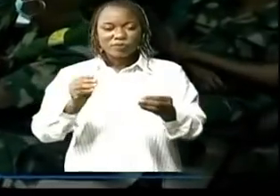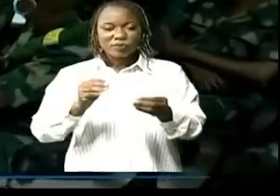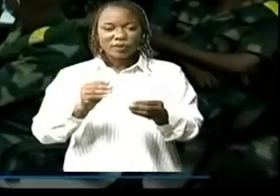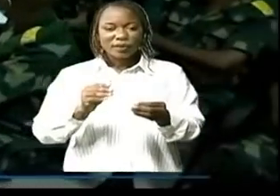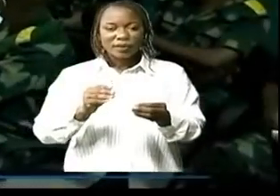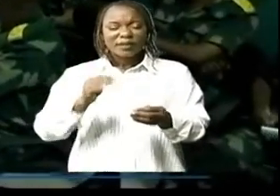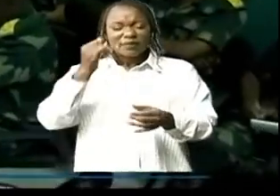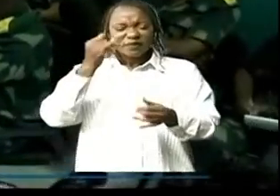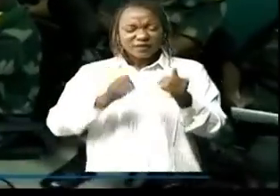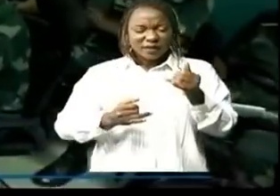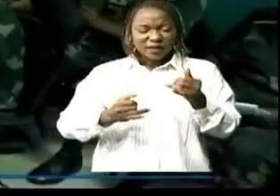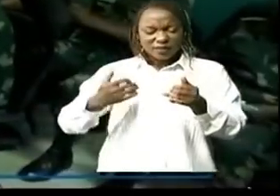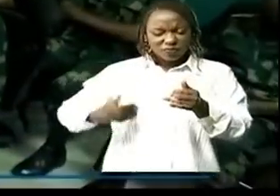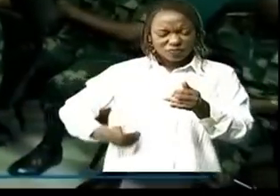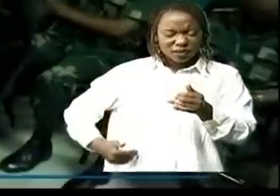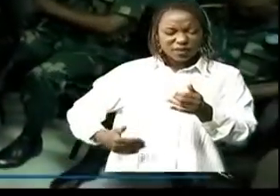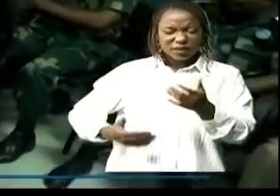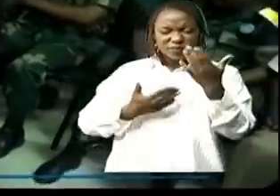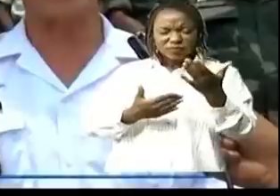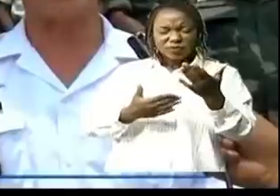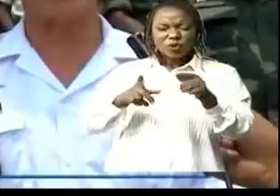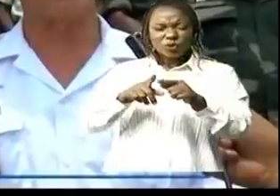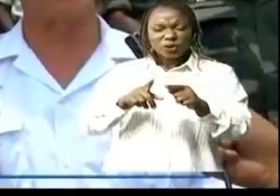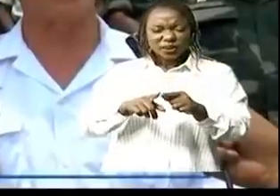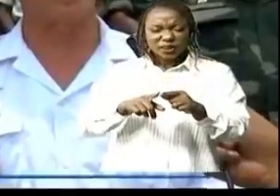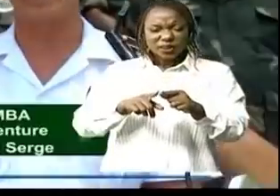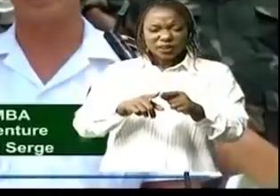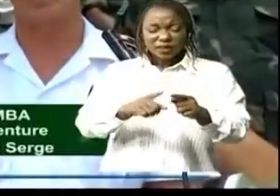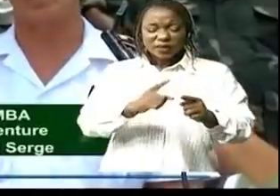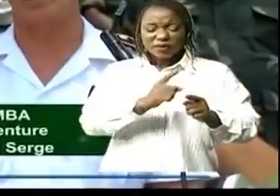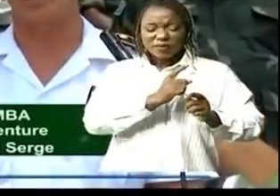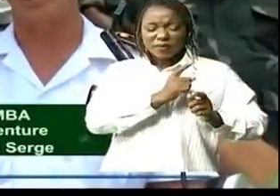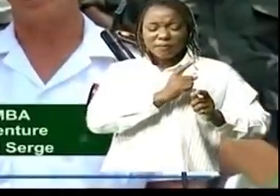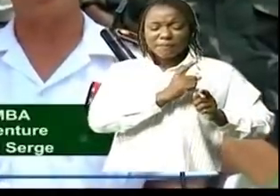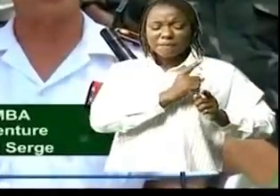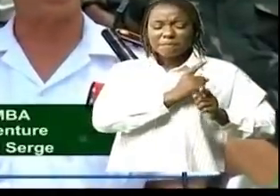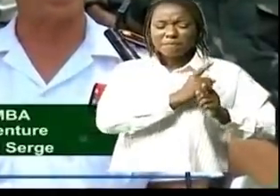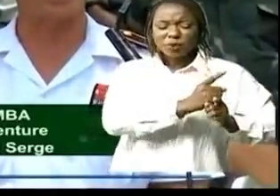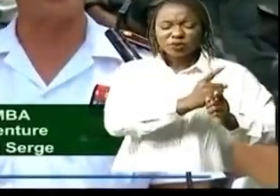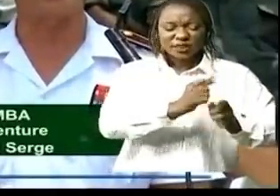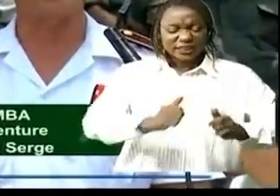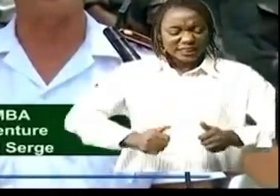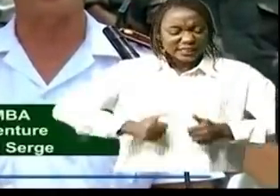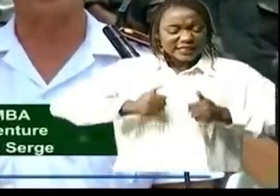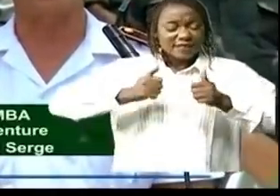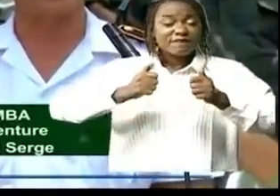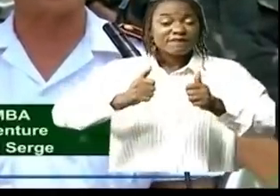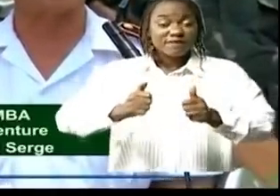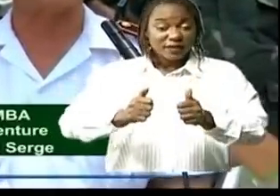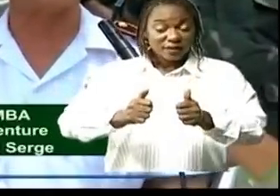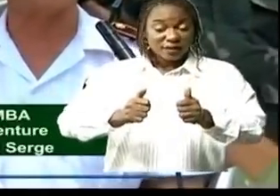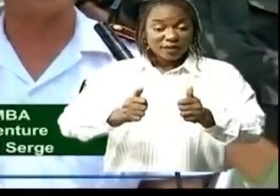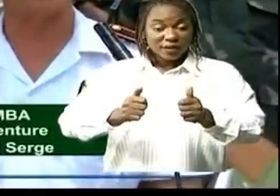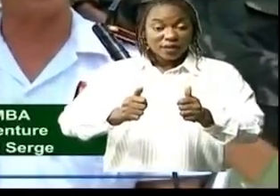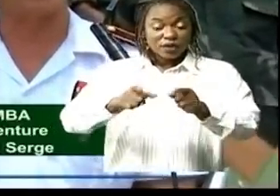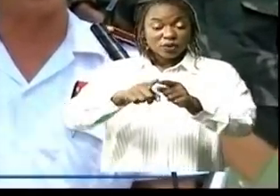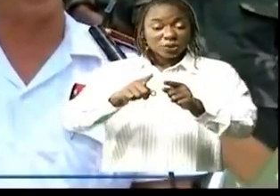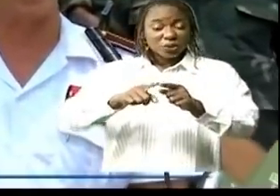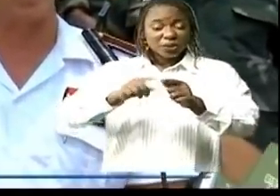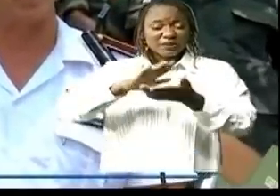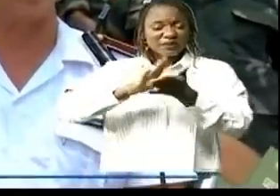hémorragies essentiellement, et donc de préserver la vie en arrêtant un phénomène qui va